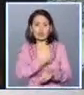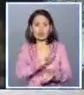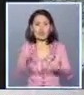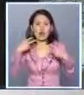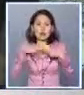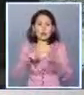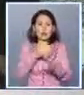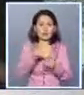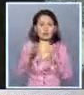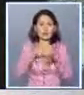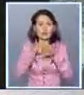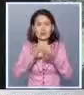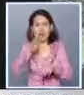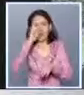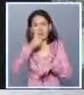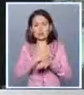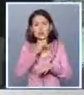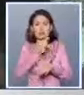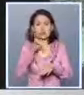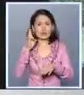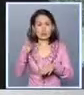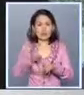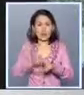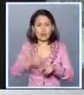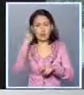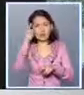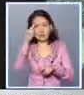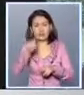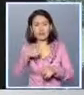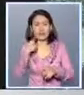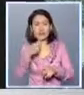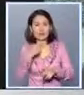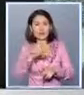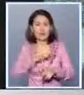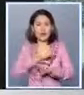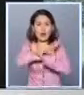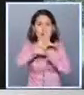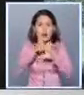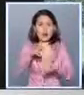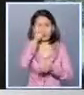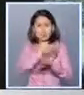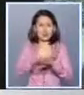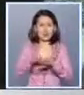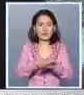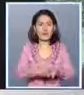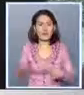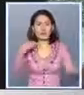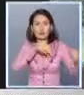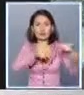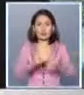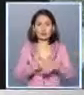Астаналық экономикалық форумда президент Нұрсұлтан Назарбаевтың бұл идеясы айтылды. Шын мәнісінде барлық елдер бүгінде